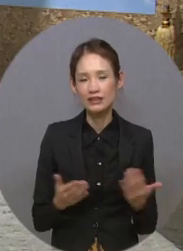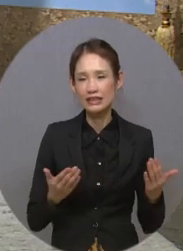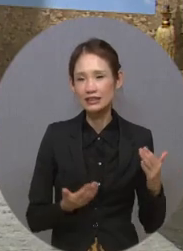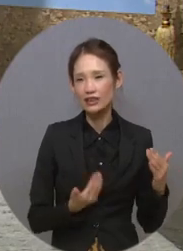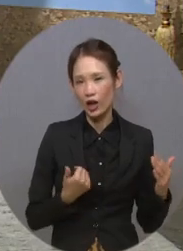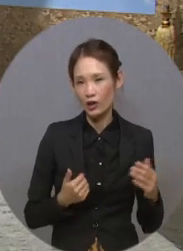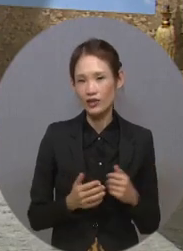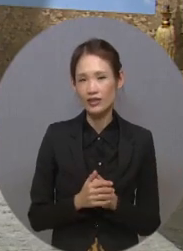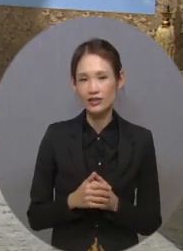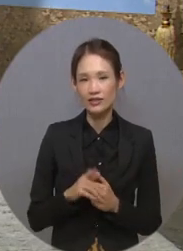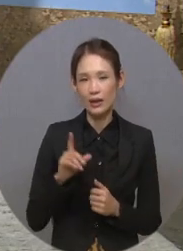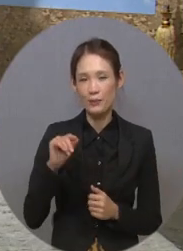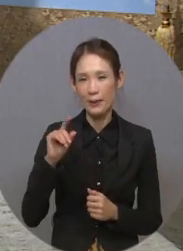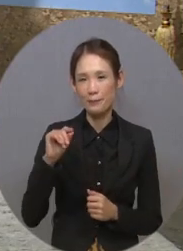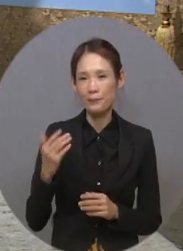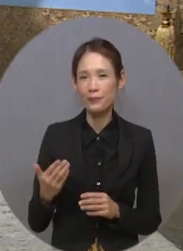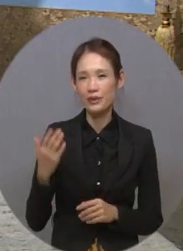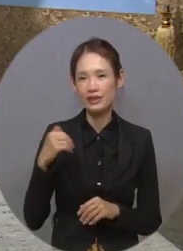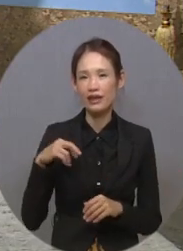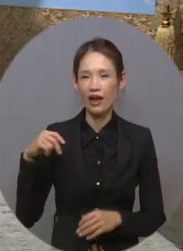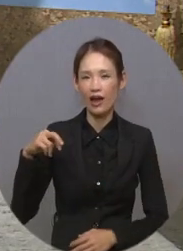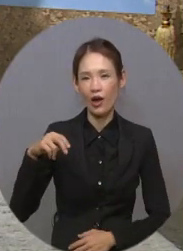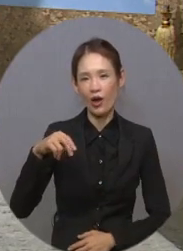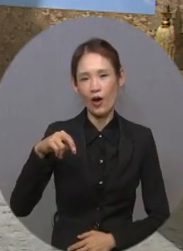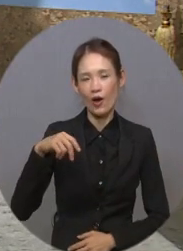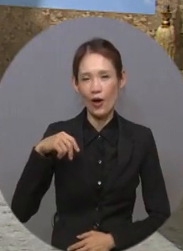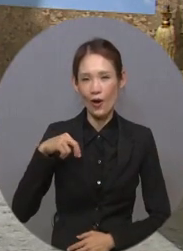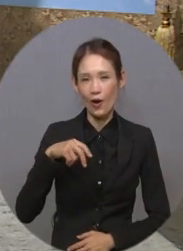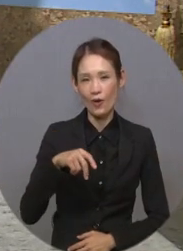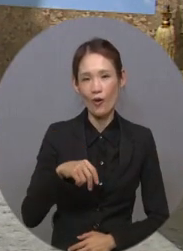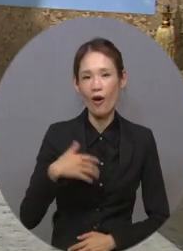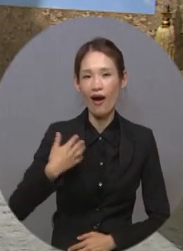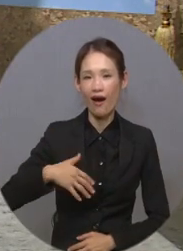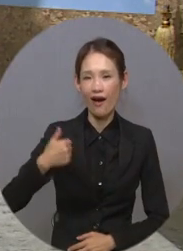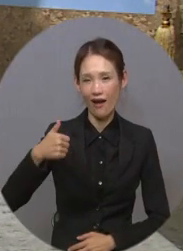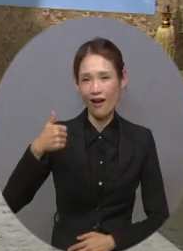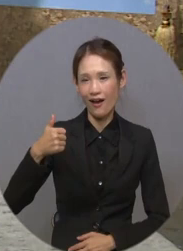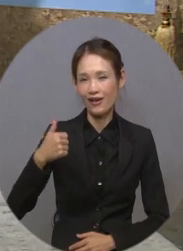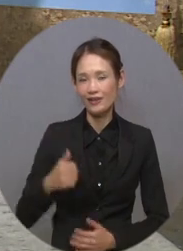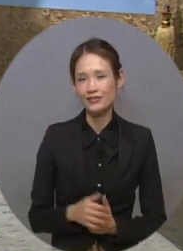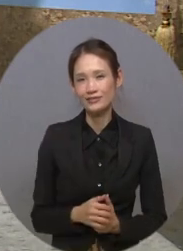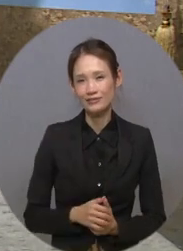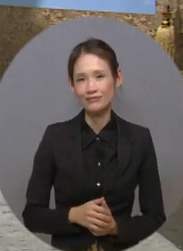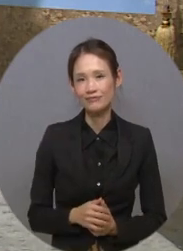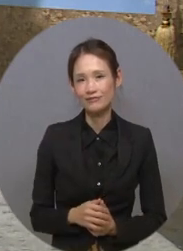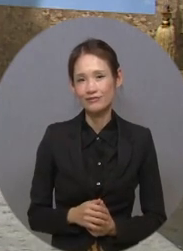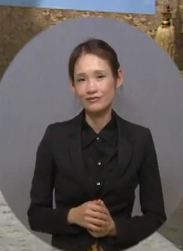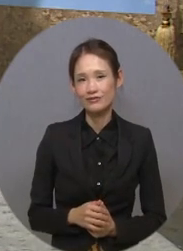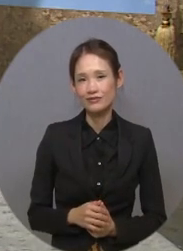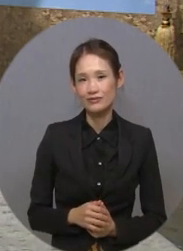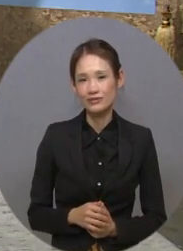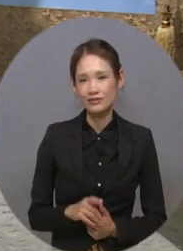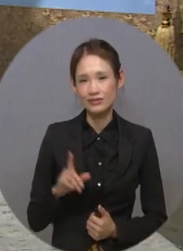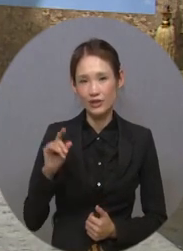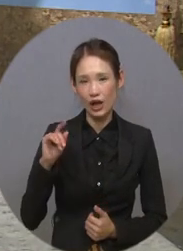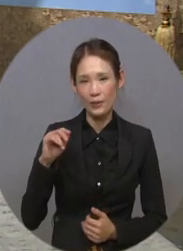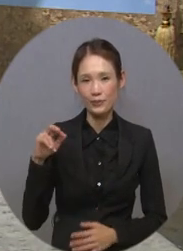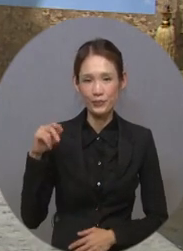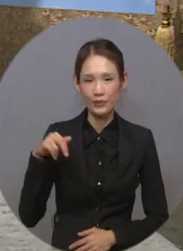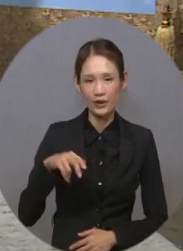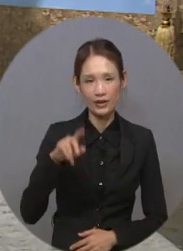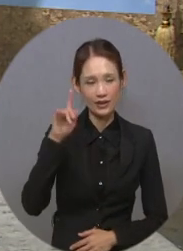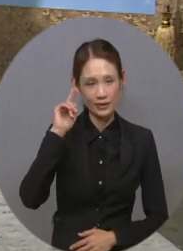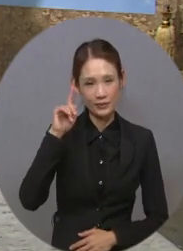전에 네. 만보 이상을 걸어요. 그러시군요. 네. 대단하시네요. 오, 만보를 매일매일 걸으시면서